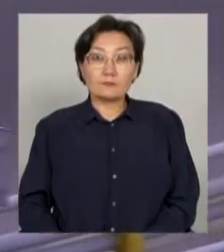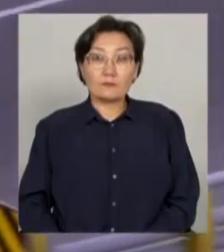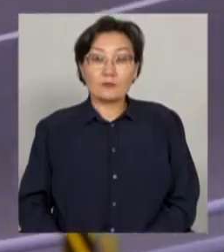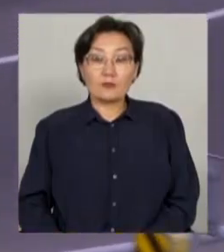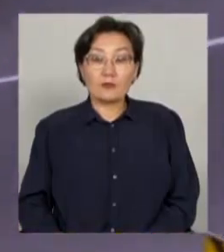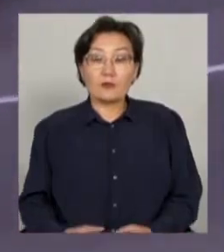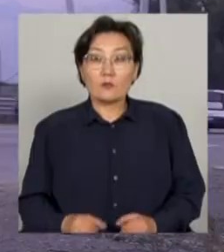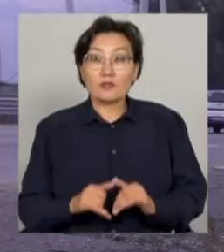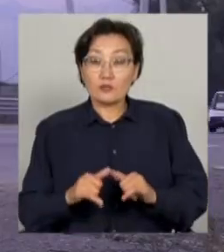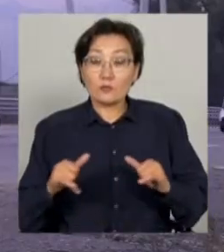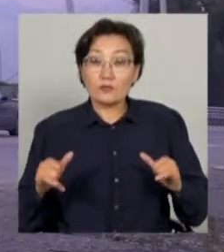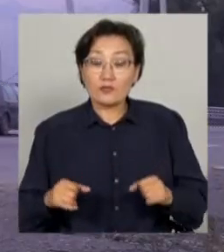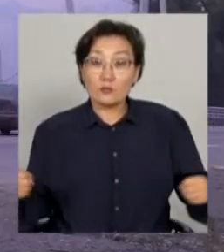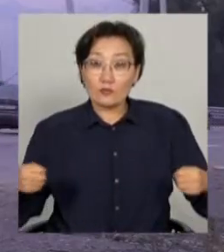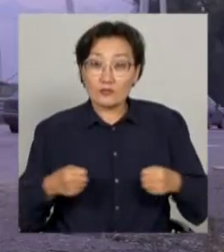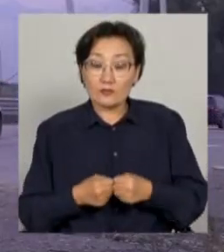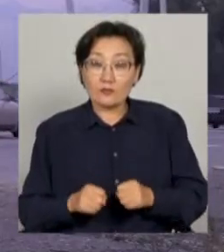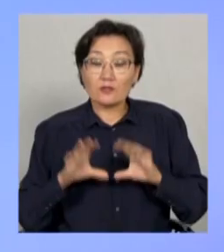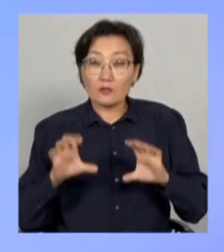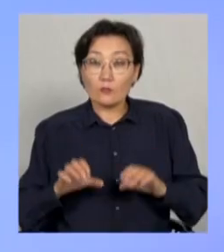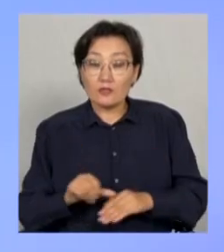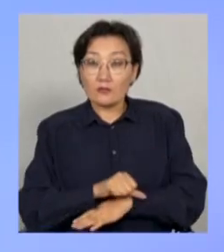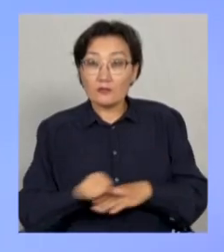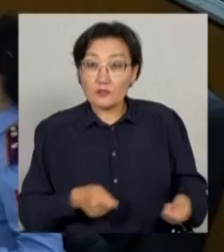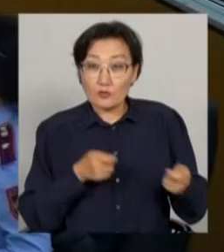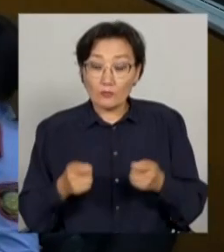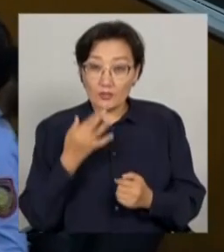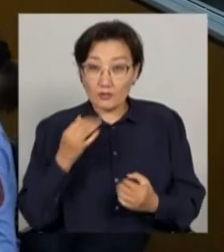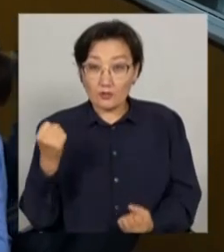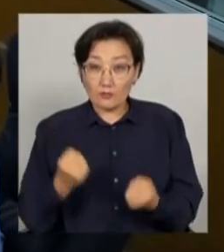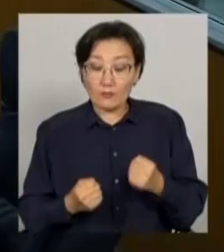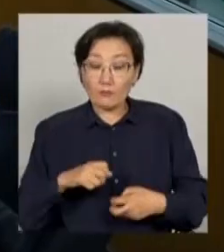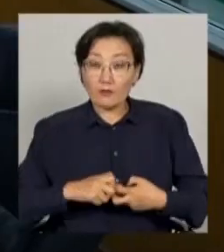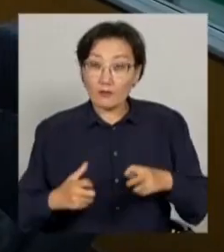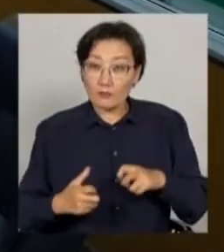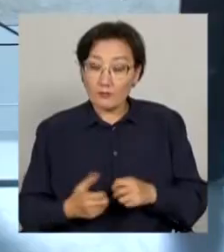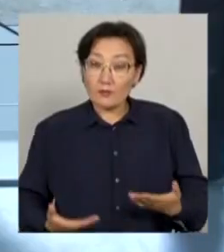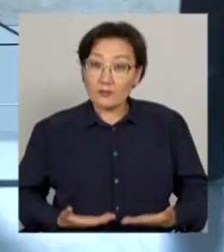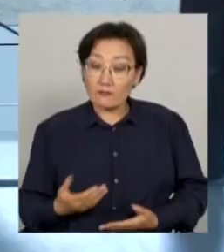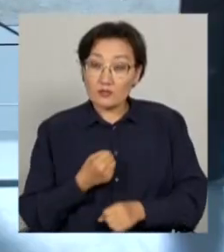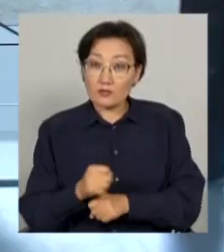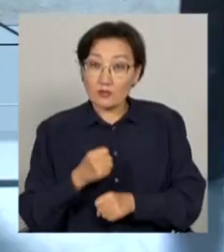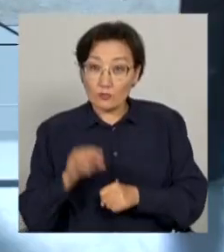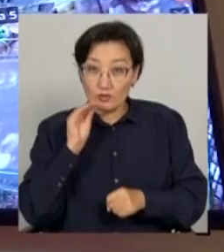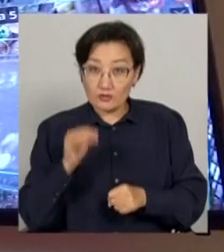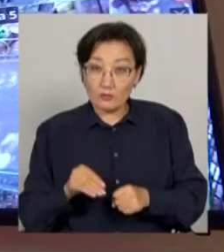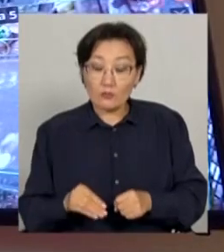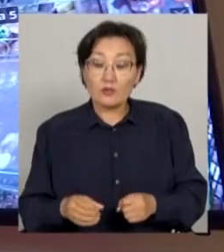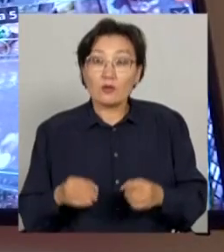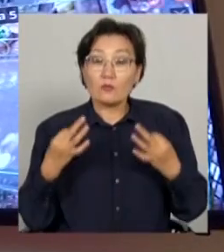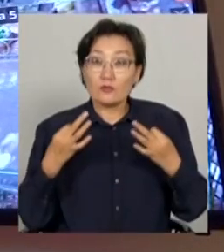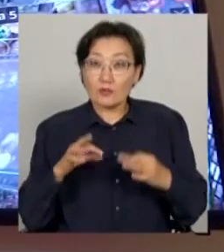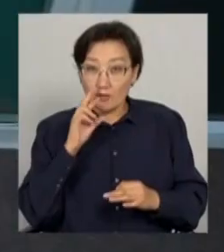Рост количества ДТП, незаконный ввоз иномарок и проблема бытового насилия. Касым-Жомарт Токаев раскритиковал упущение в